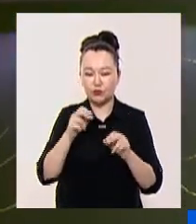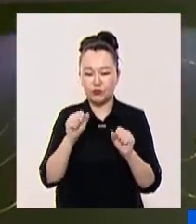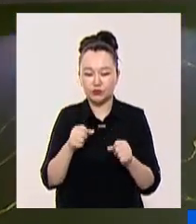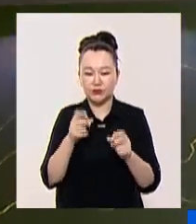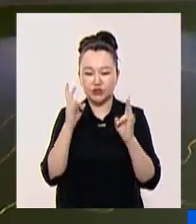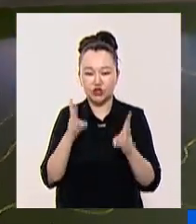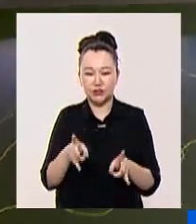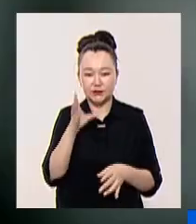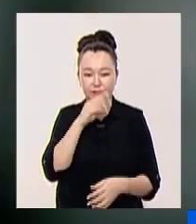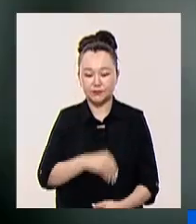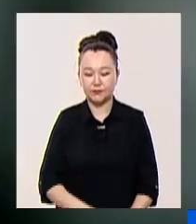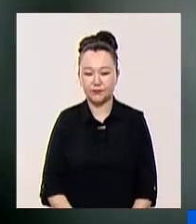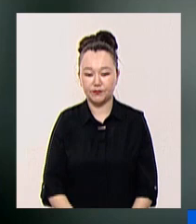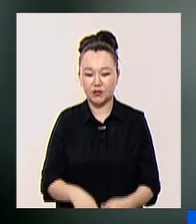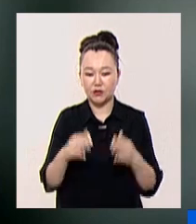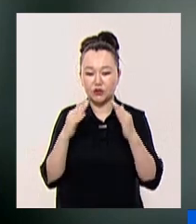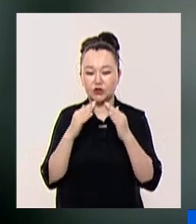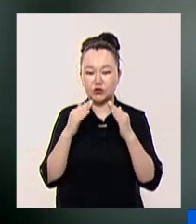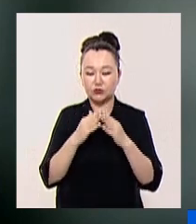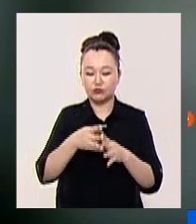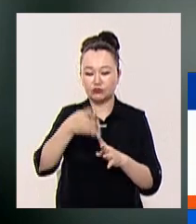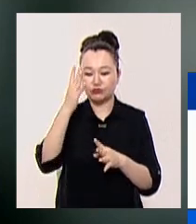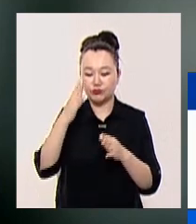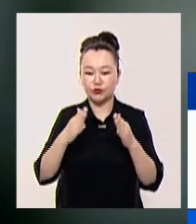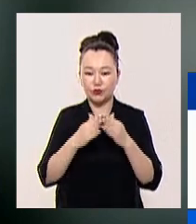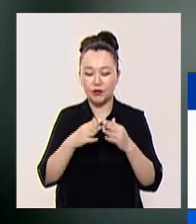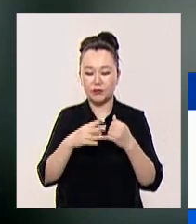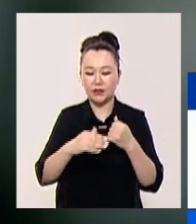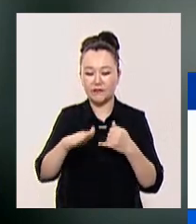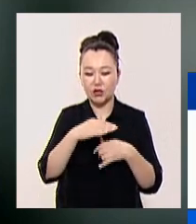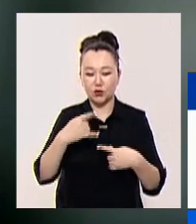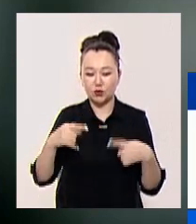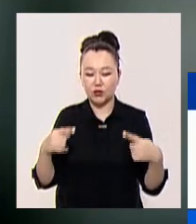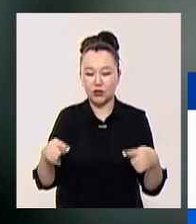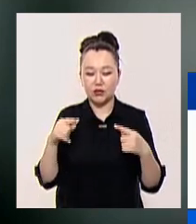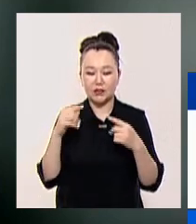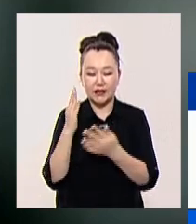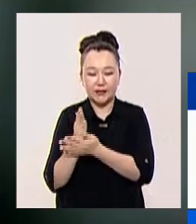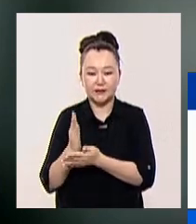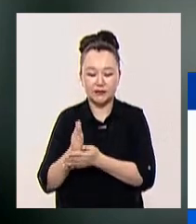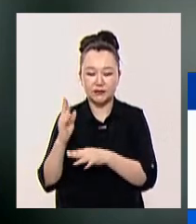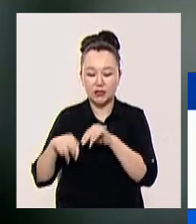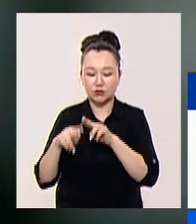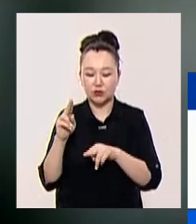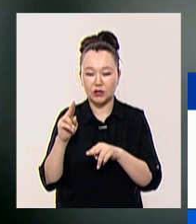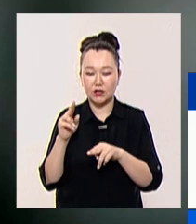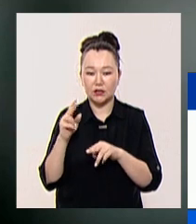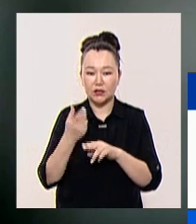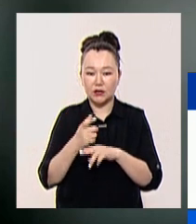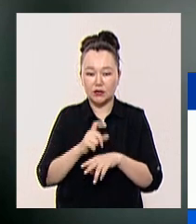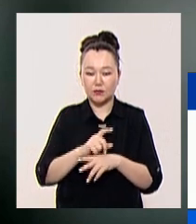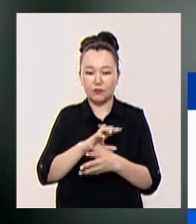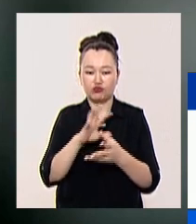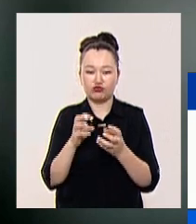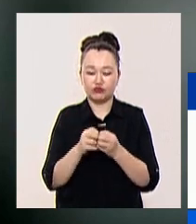катастрофе. Жилые комплексы, возникая во дворе других существующих застройки, они приводят